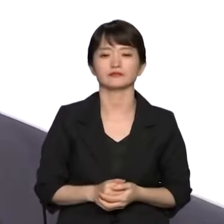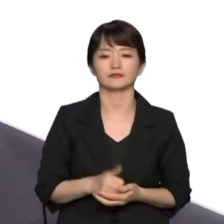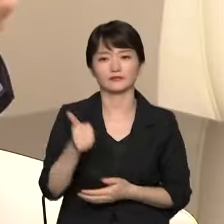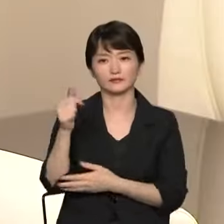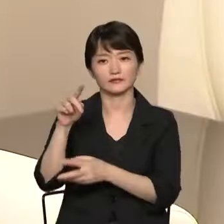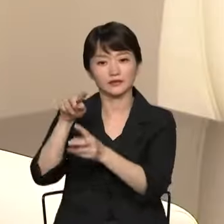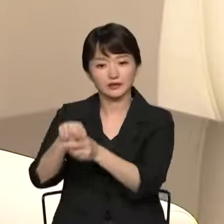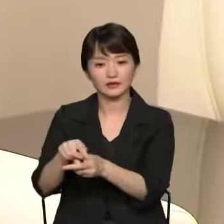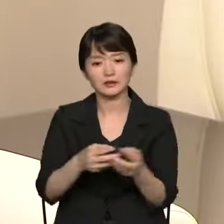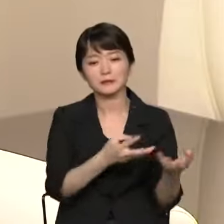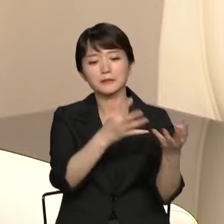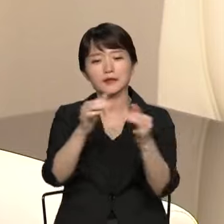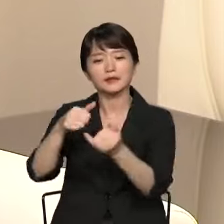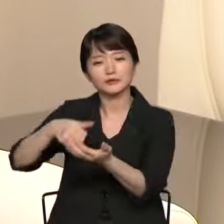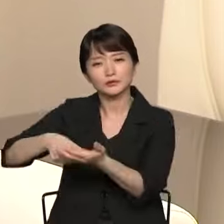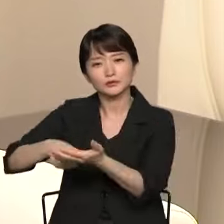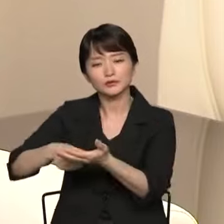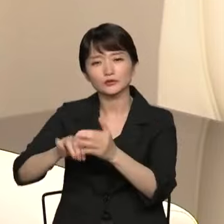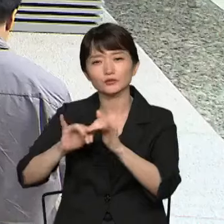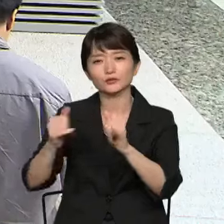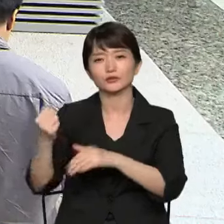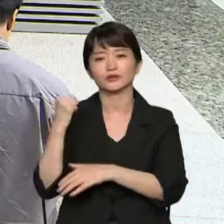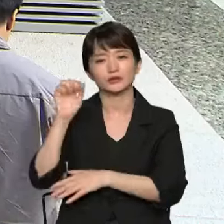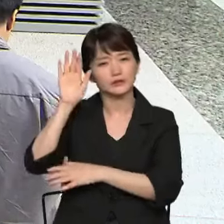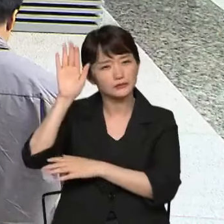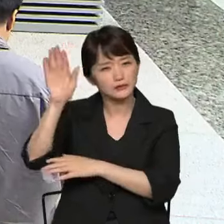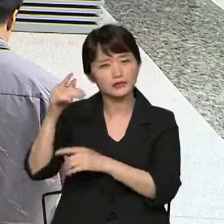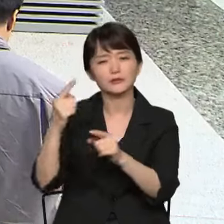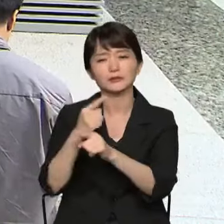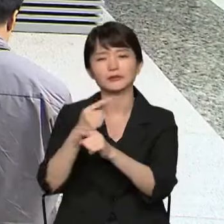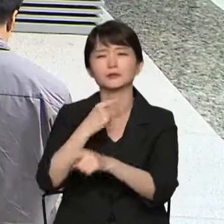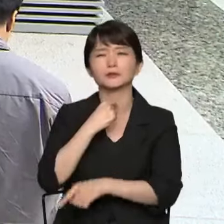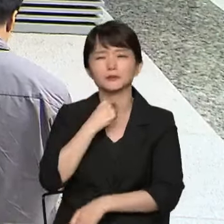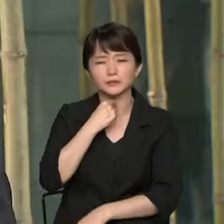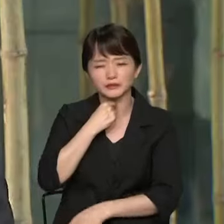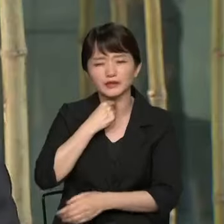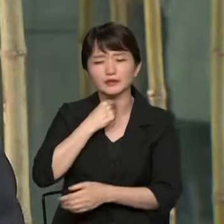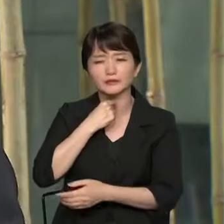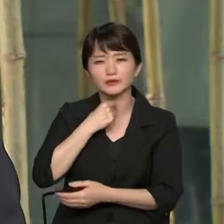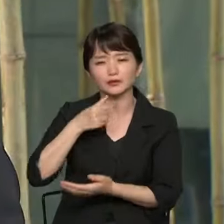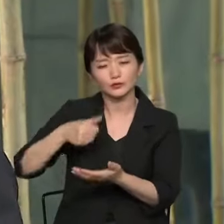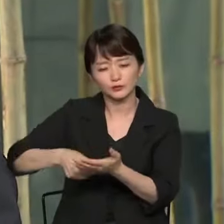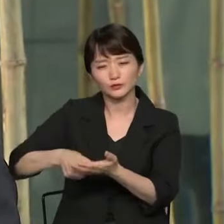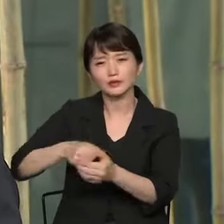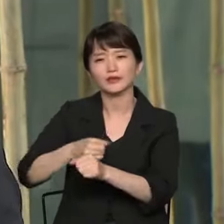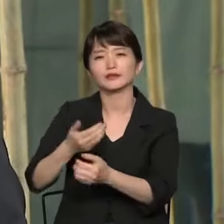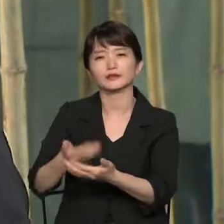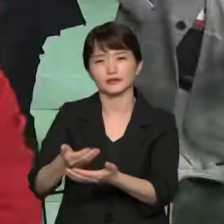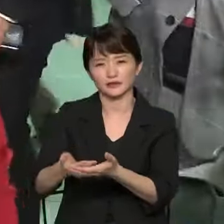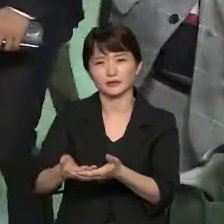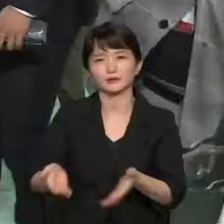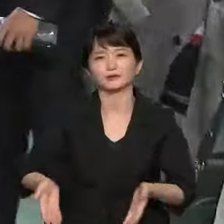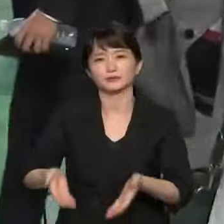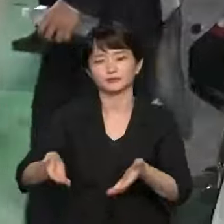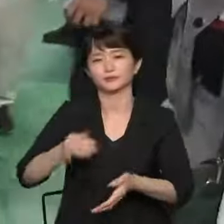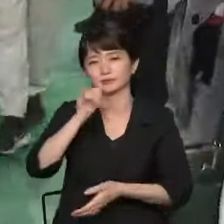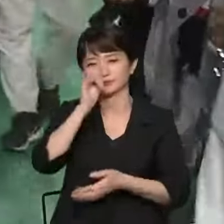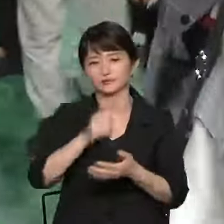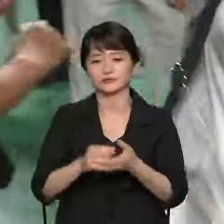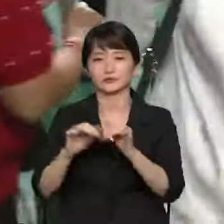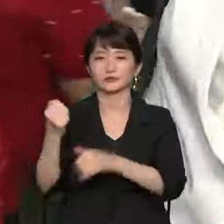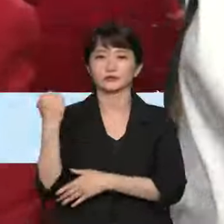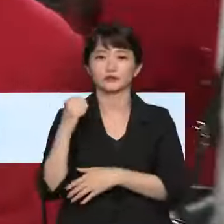국민의힘이 얼마나 미래를 향해 변화하길 갈망하는지 보여주면 좋겠다며 투표를 독려했습니다.